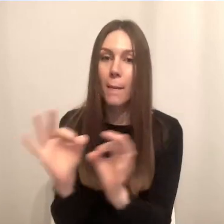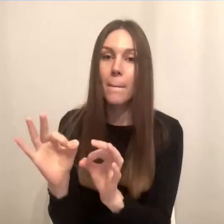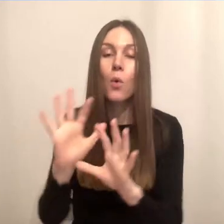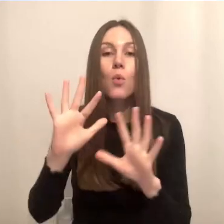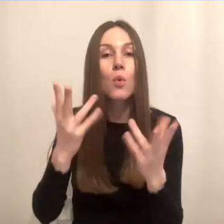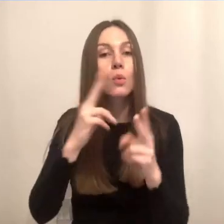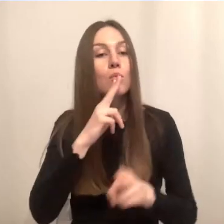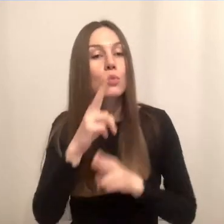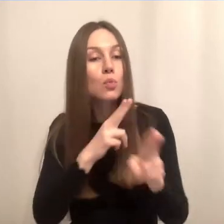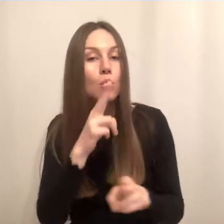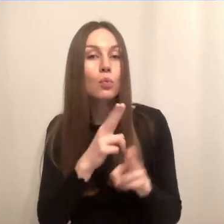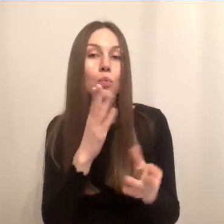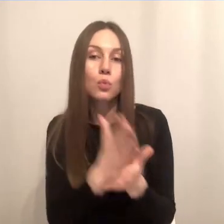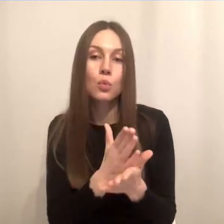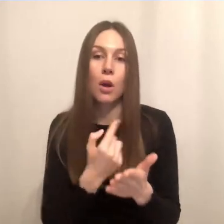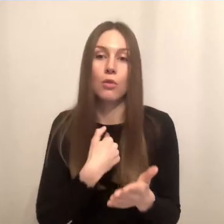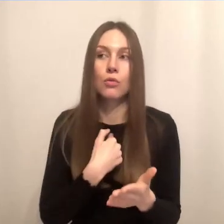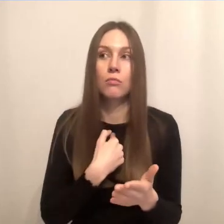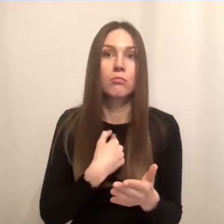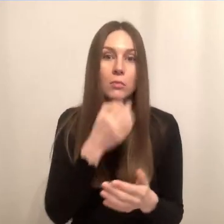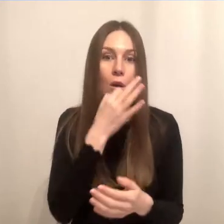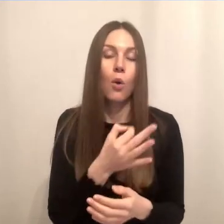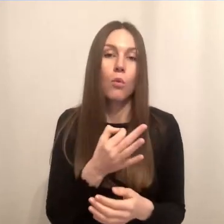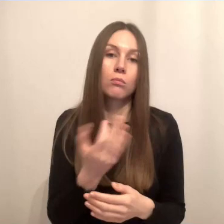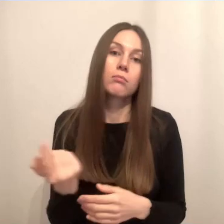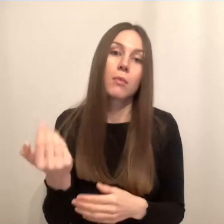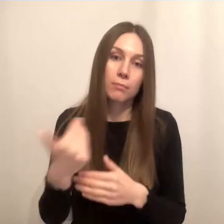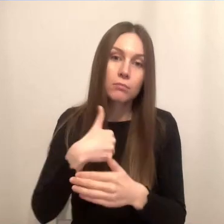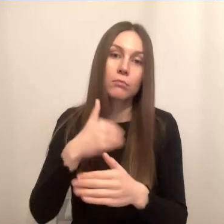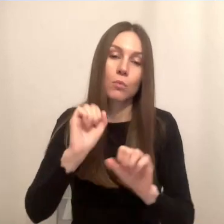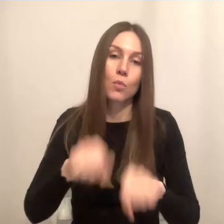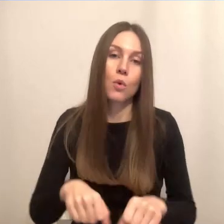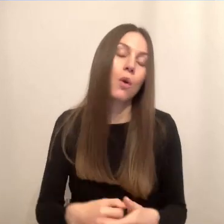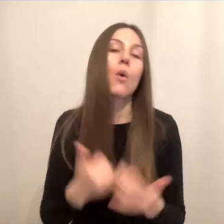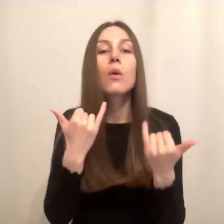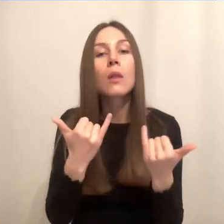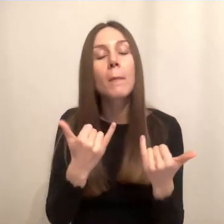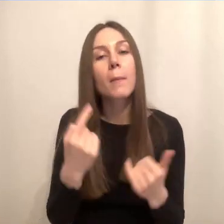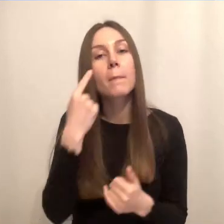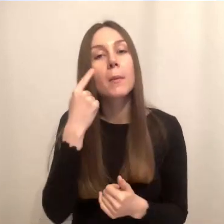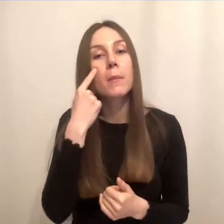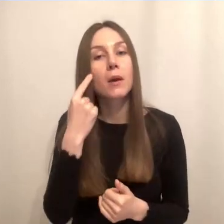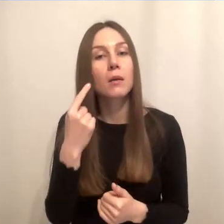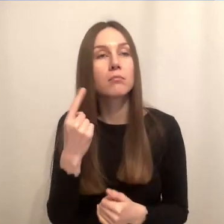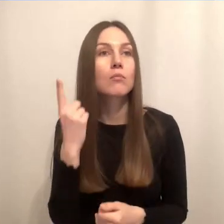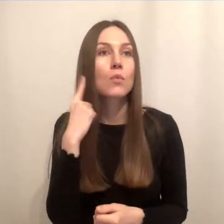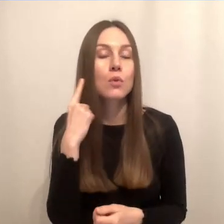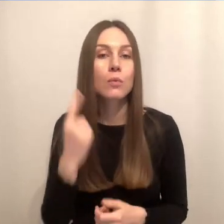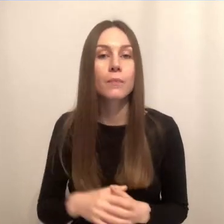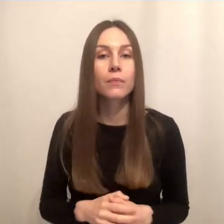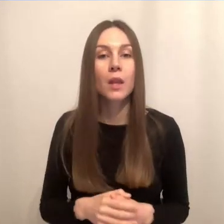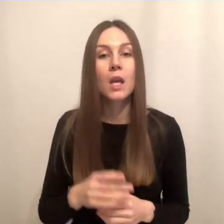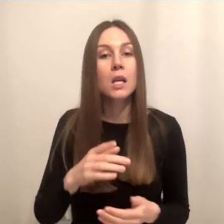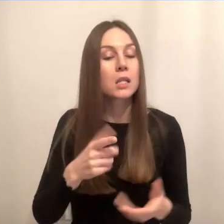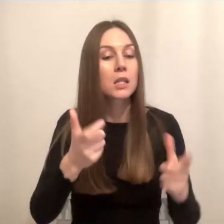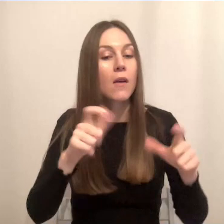nusiskundimų, visada kartoju drąsiai ateikit. O kiek dabar girdėjau tokių pastebėjimų, tai kad tikrai nėra skaidrumo savivaldybė